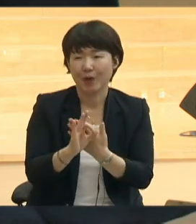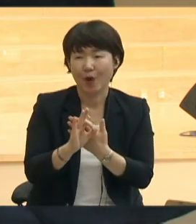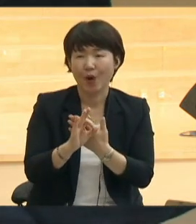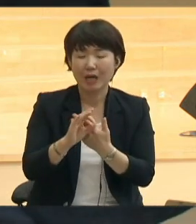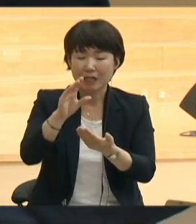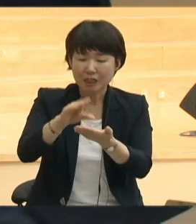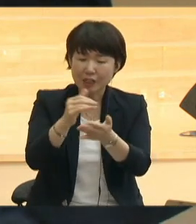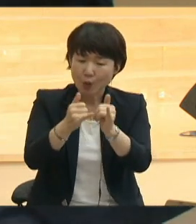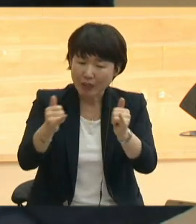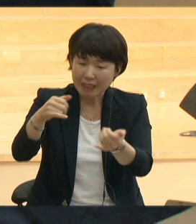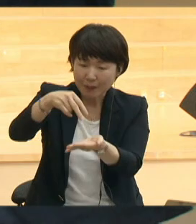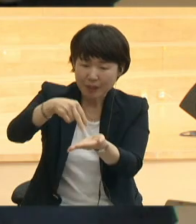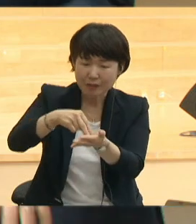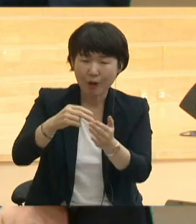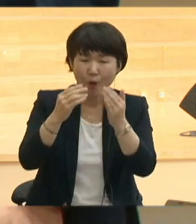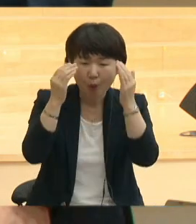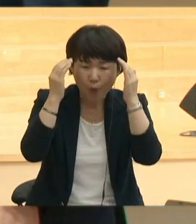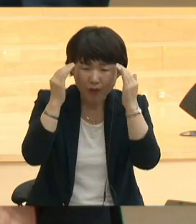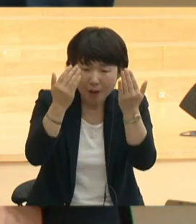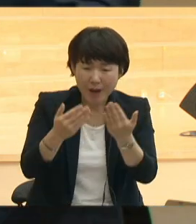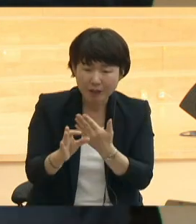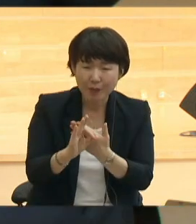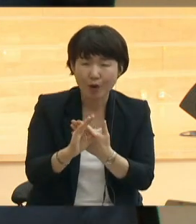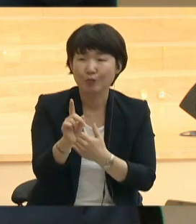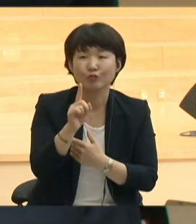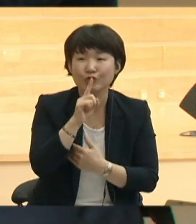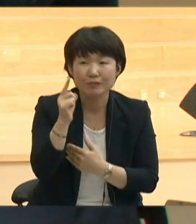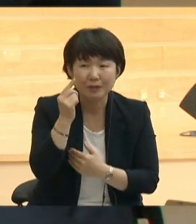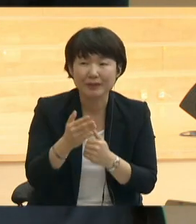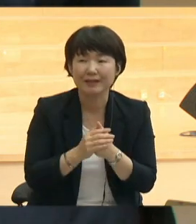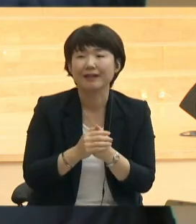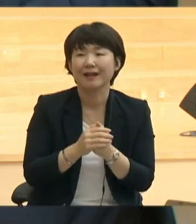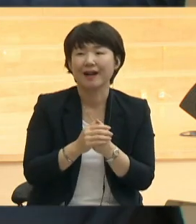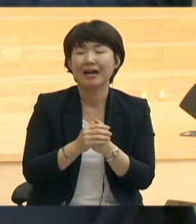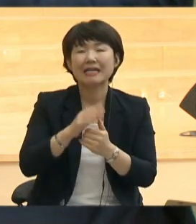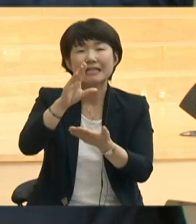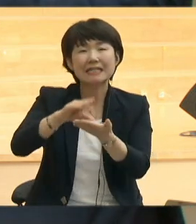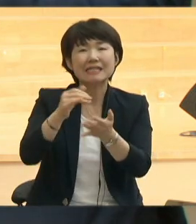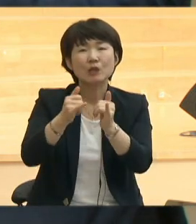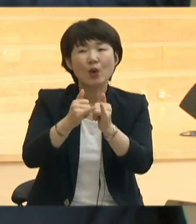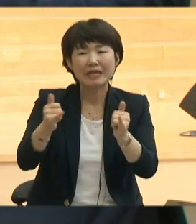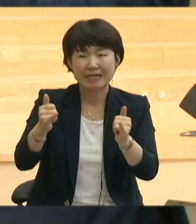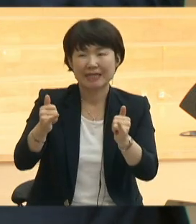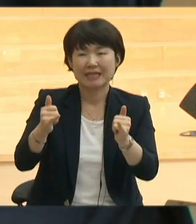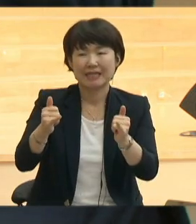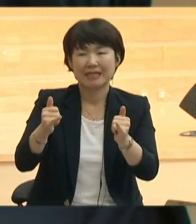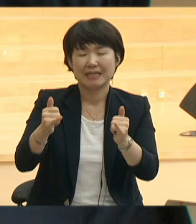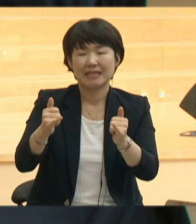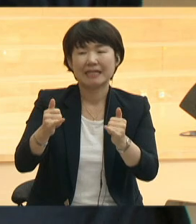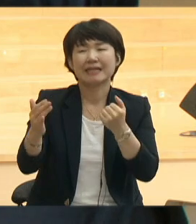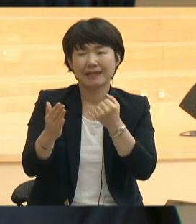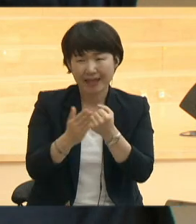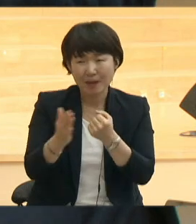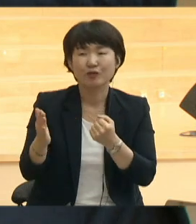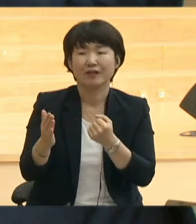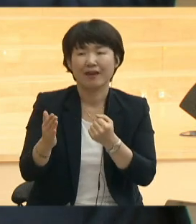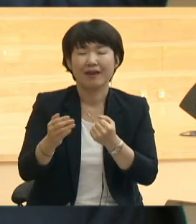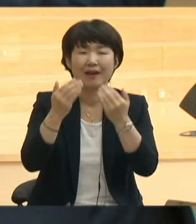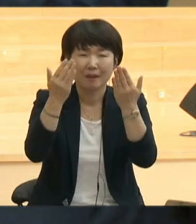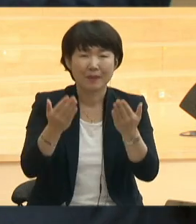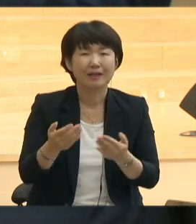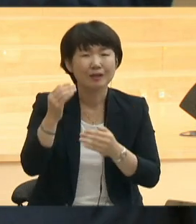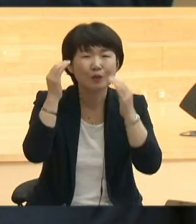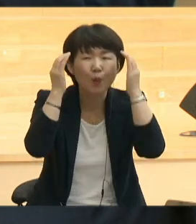이너로 고난을 받으면 이 말이 뭐냐 영어로 말하면 깨져 크리스 안해 줘 그렇죠 s 그리 자 그럼